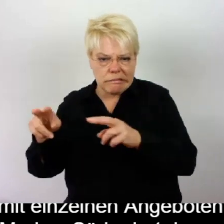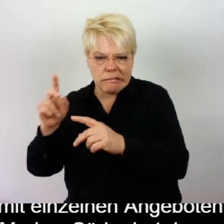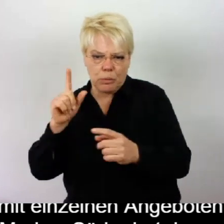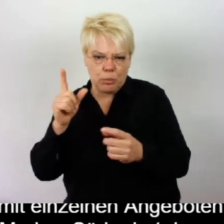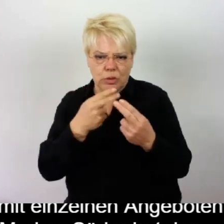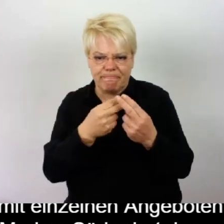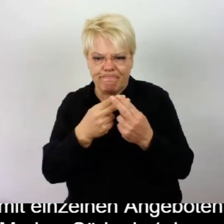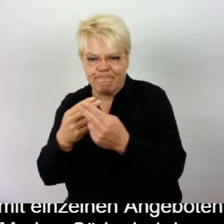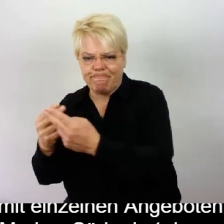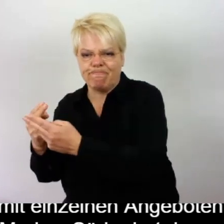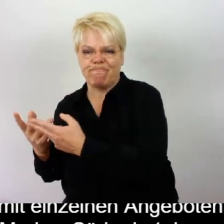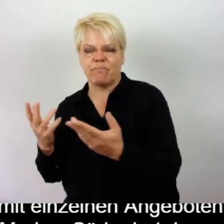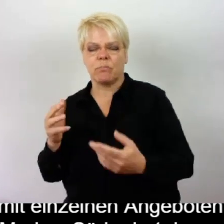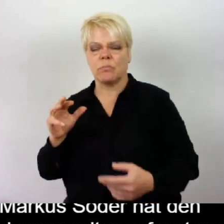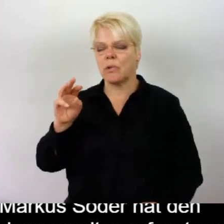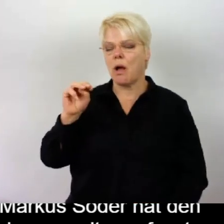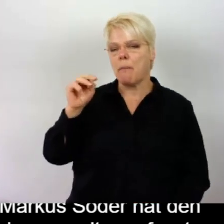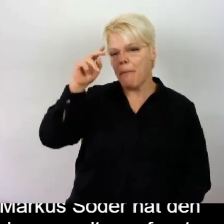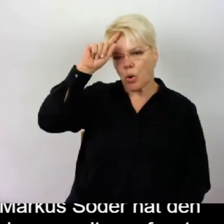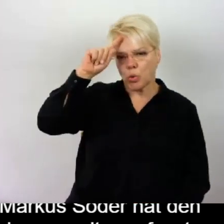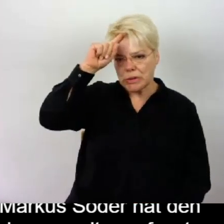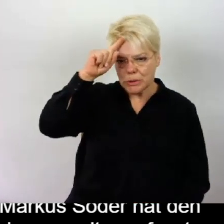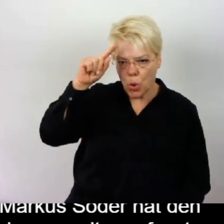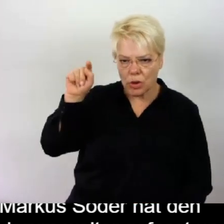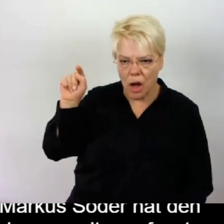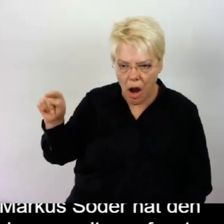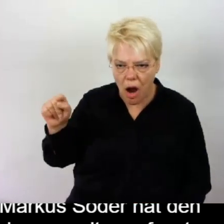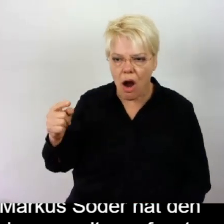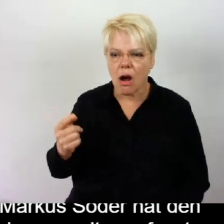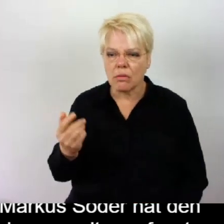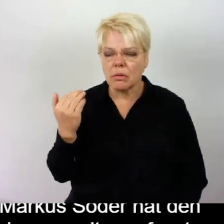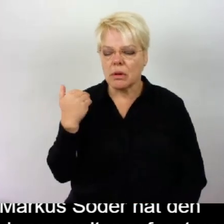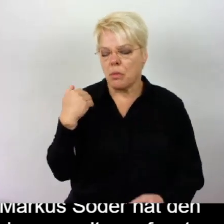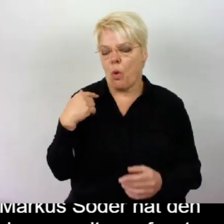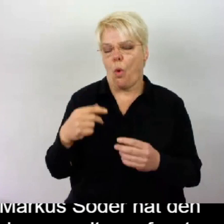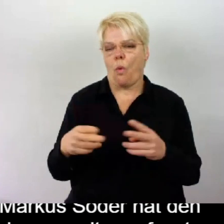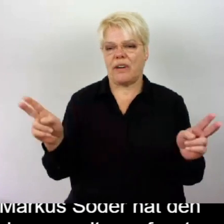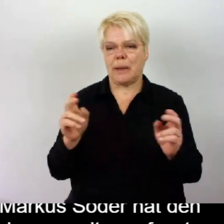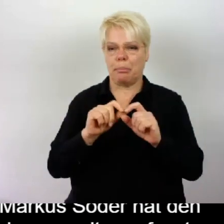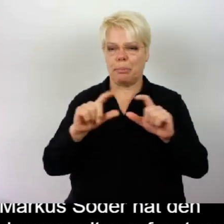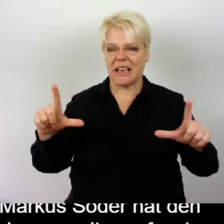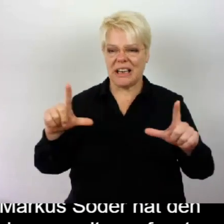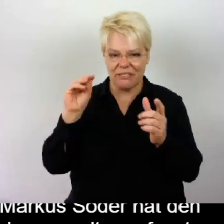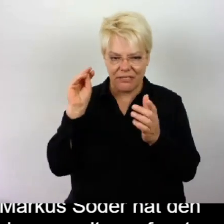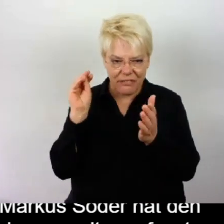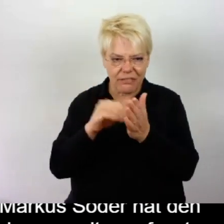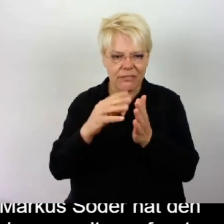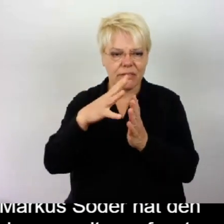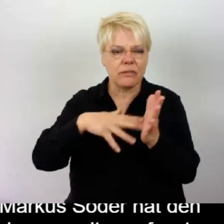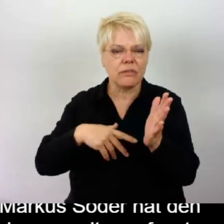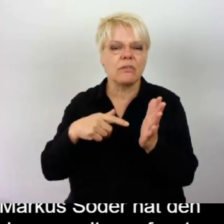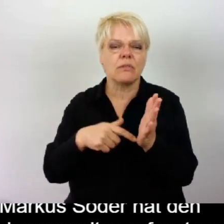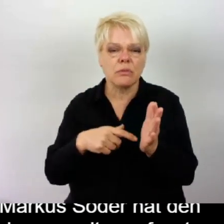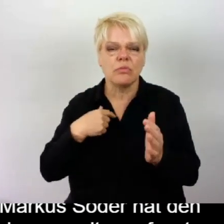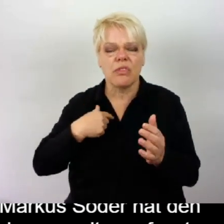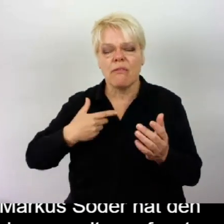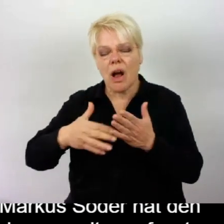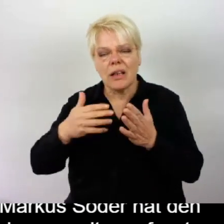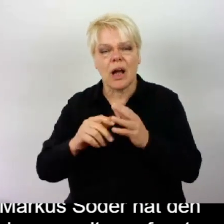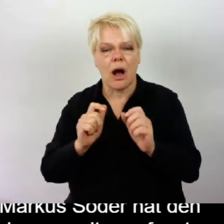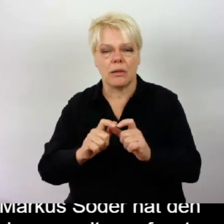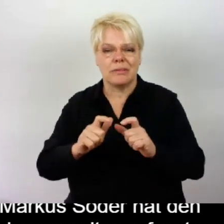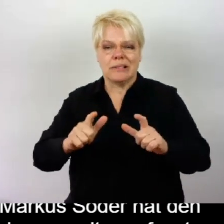sind, aber eindeutig Künstlerinnen und Künstler sind. Wir gehen über Gagen, wir können uns Steuerbelege mitdenken, wo wir einfach sehen können, dass